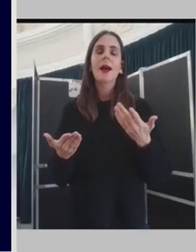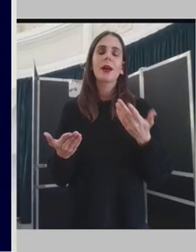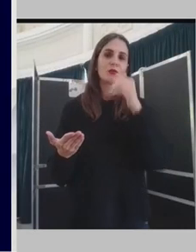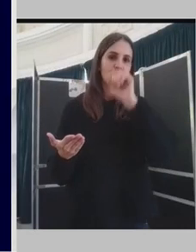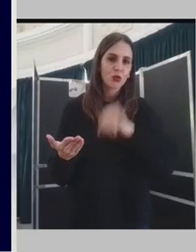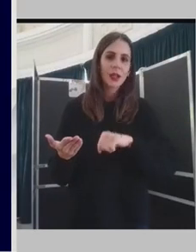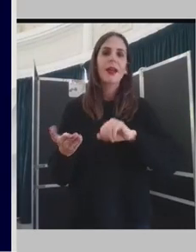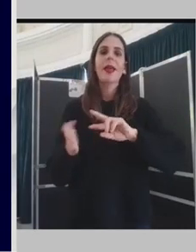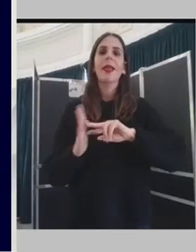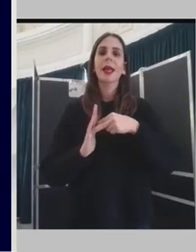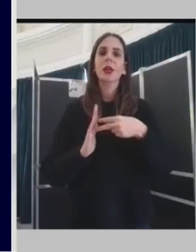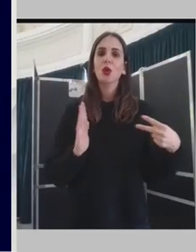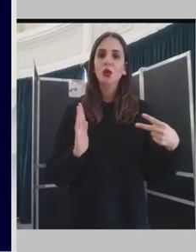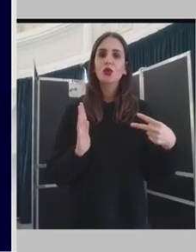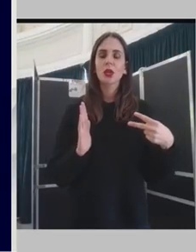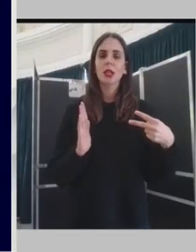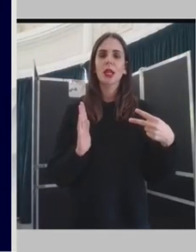tecnologie oggi,